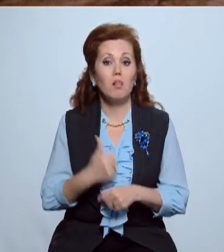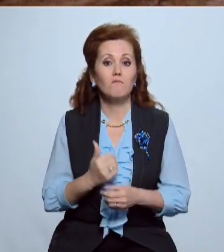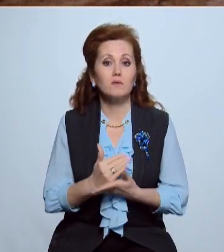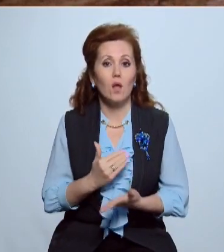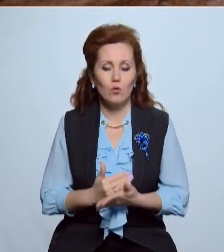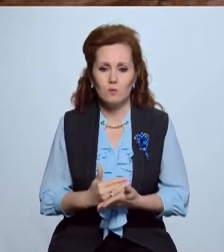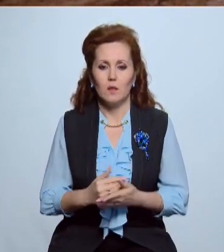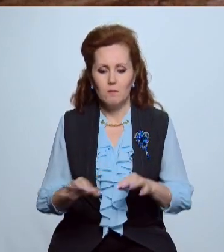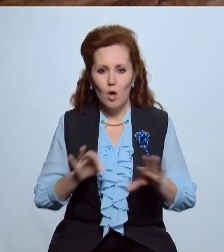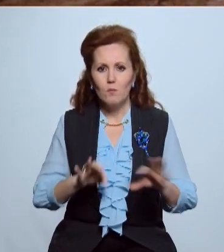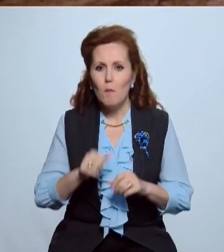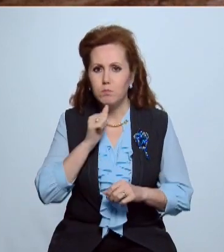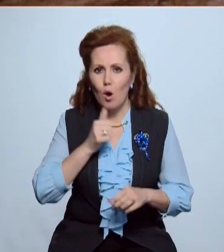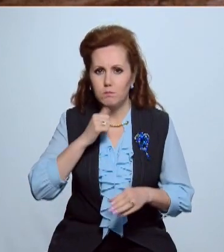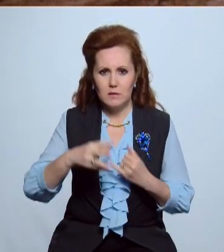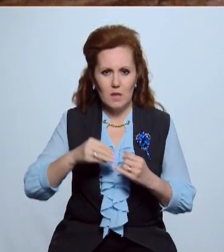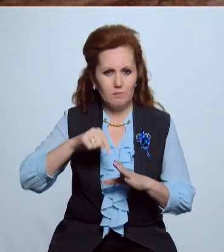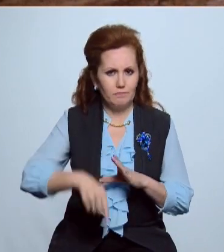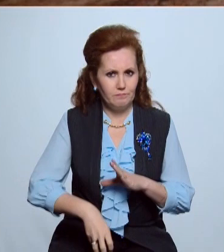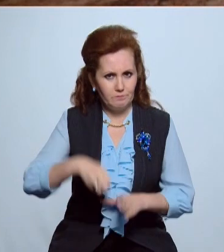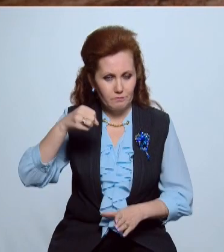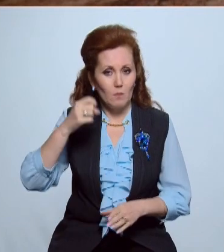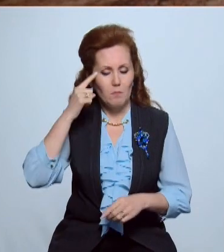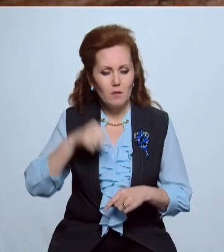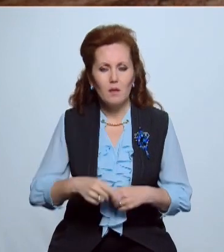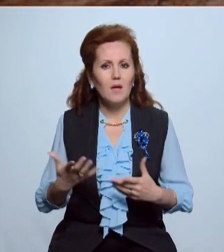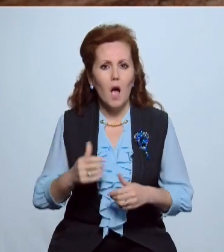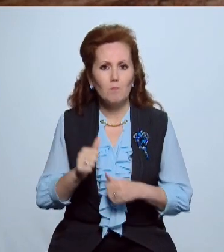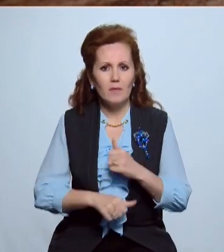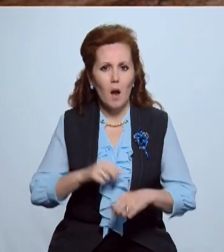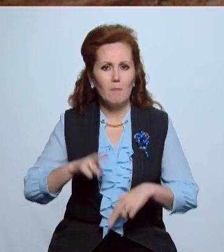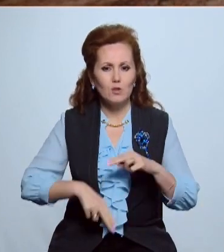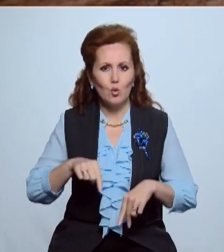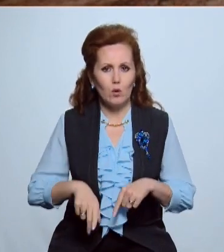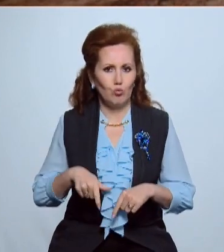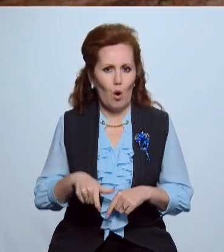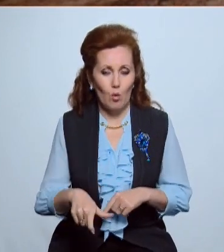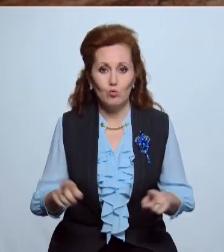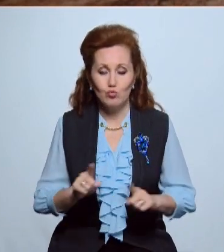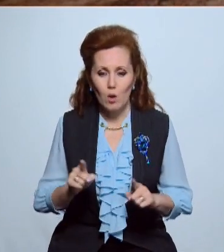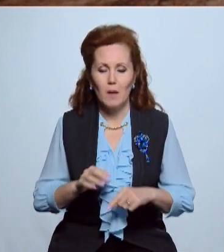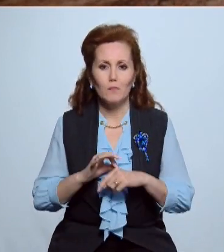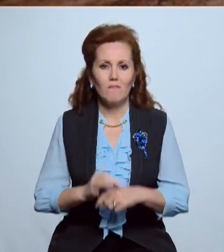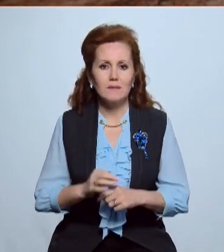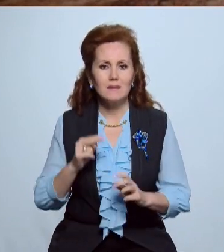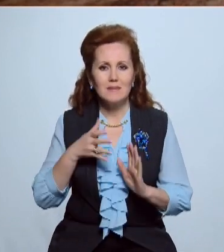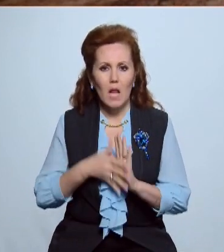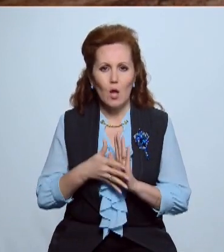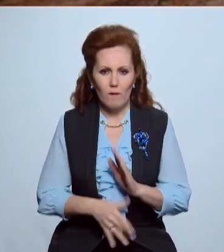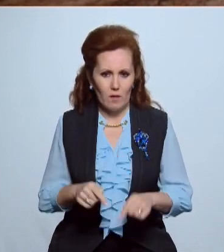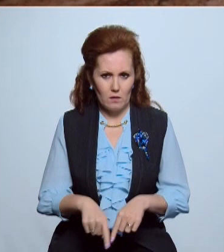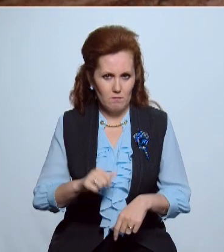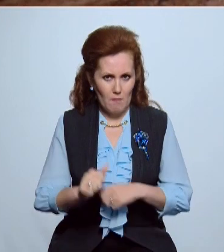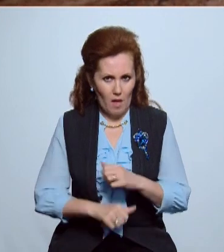заключается в отборе проб прежде всего. То есть мы хотим понять, из каких материалов построена дорога, для того, чтобы провести исследование этих